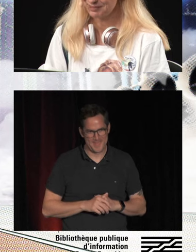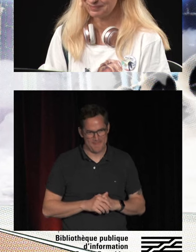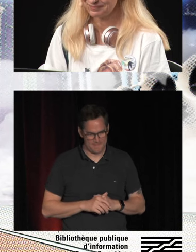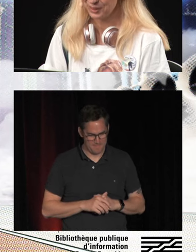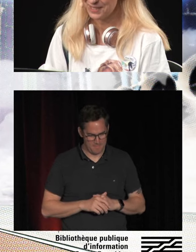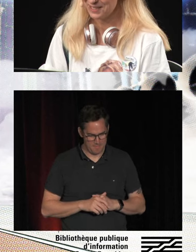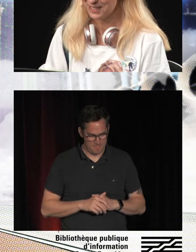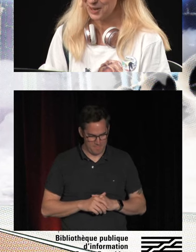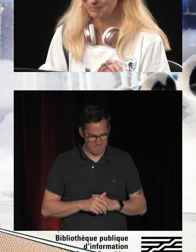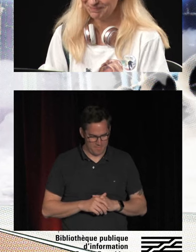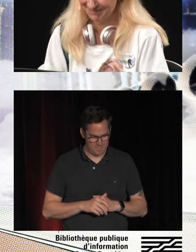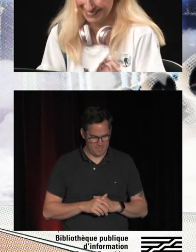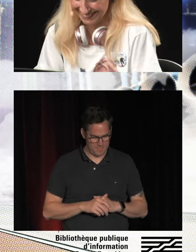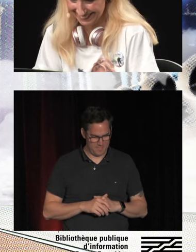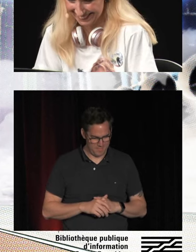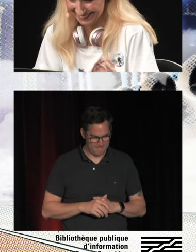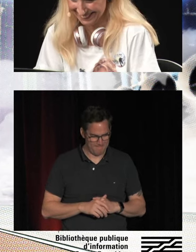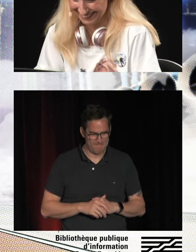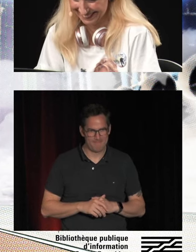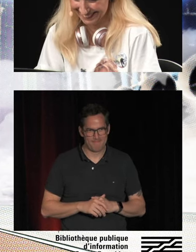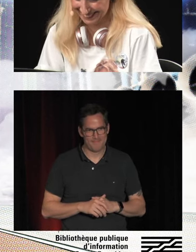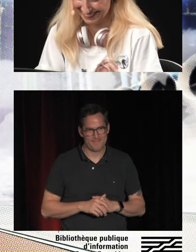ok. Non, mais ça va. Hein.